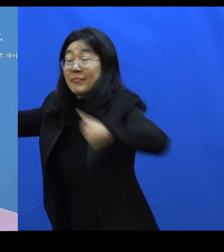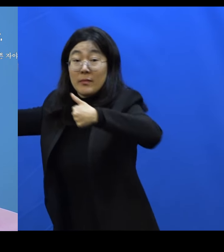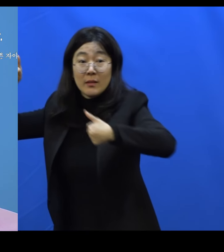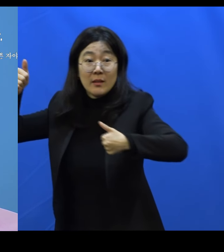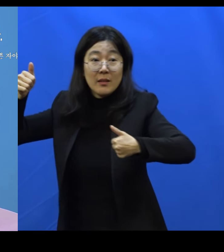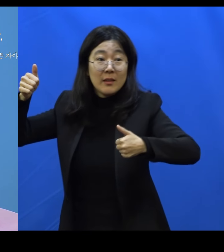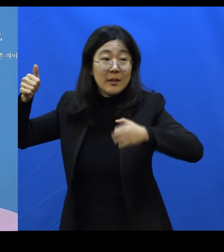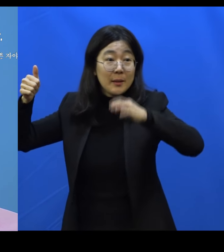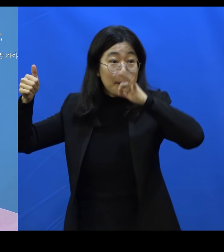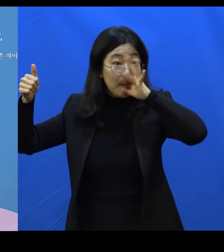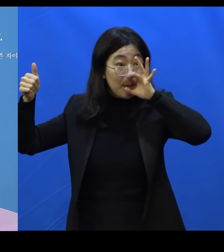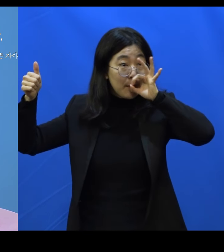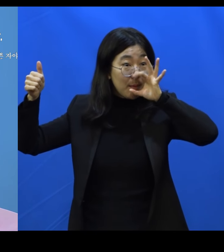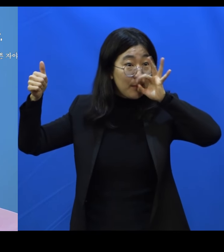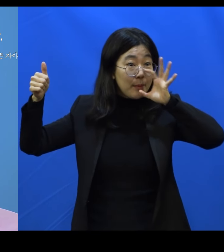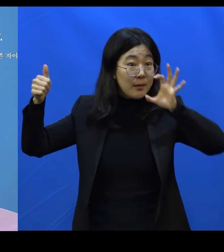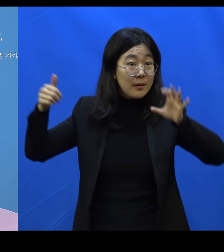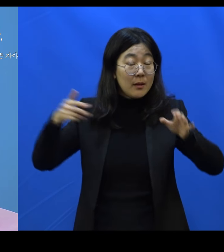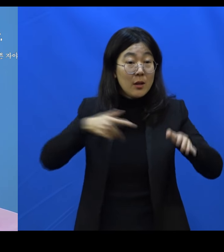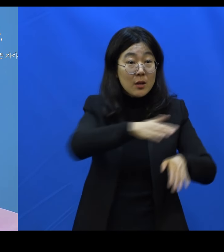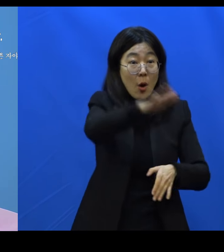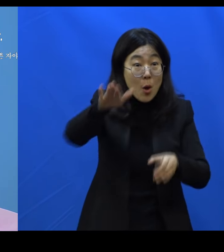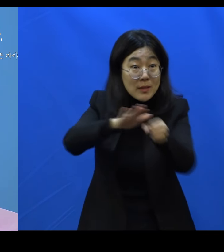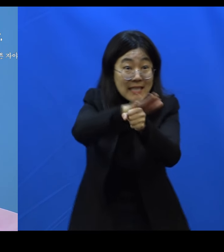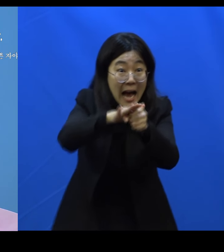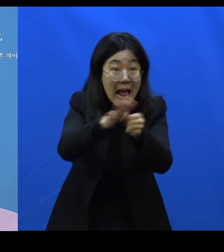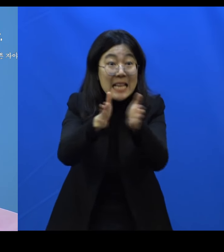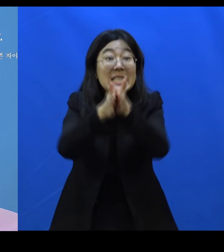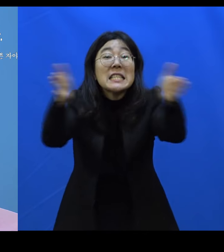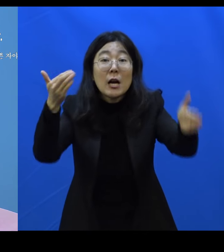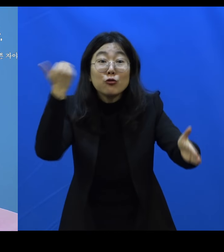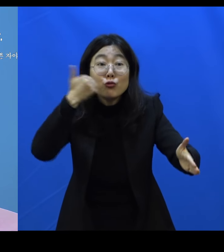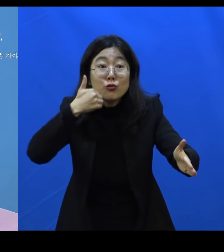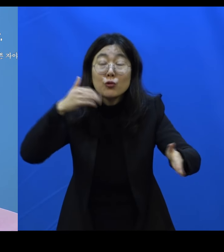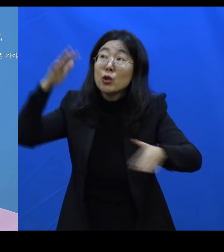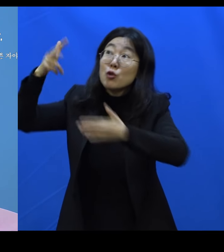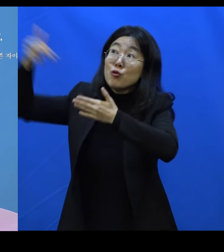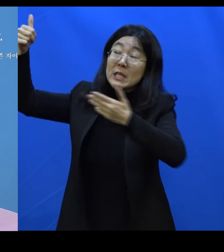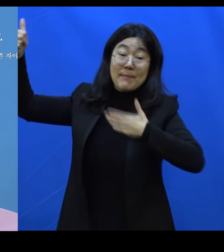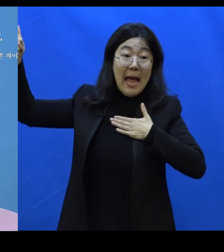편이시다. 자, 다가오는 모습에서 사랑의 열정을 느끼죠.